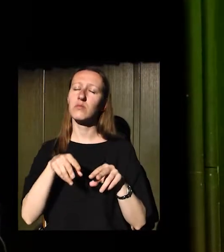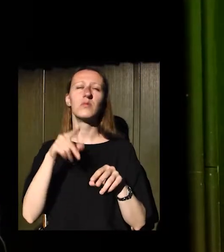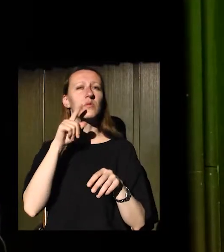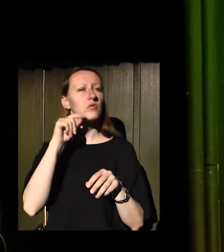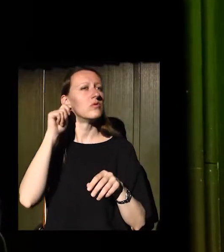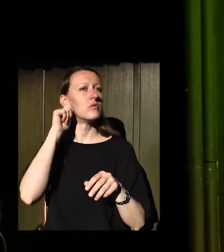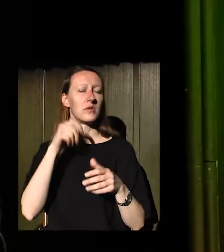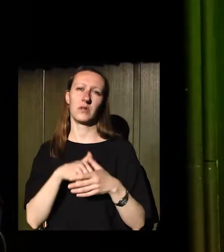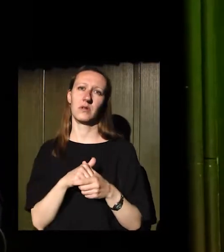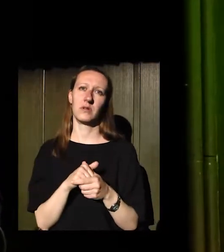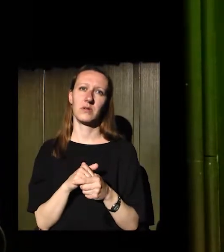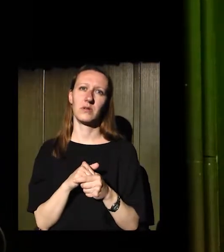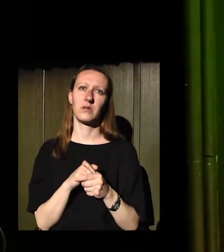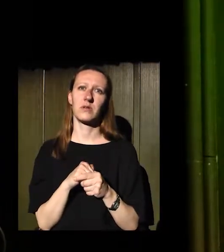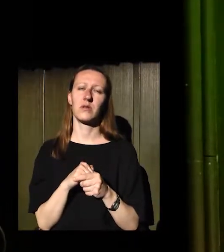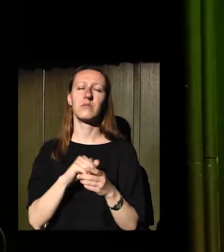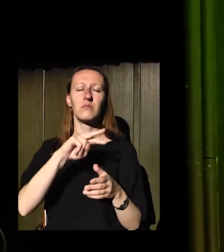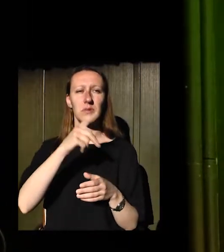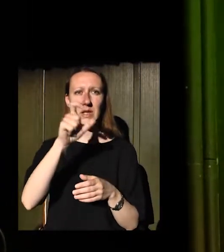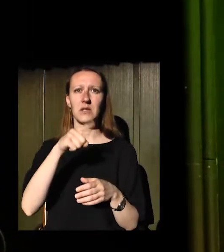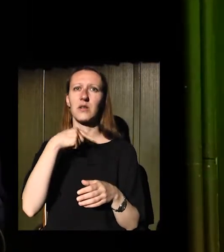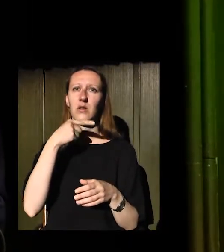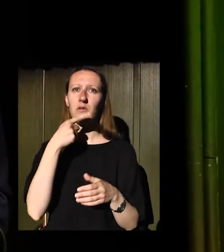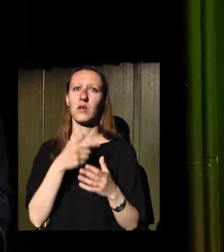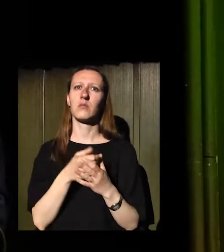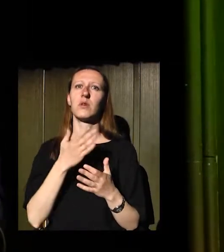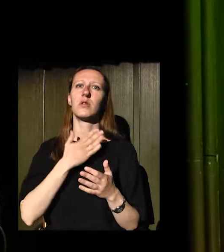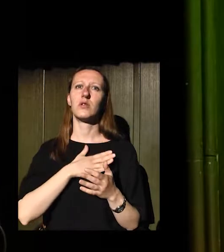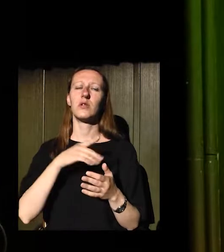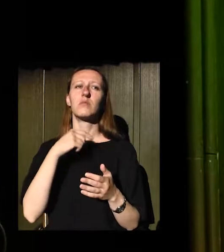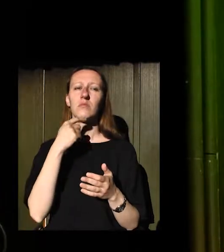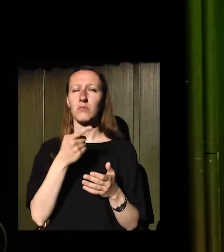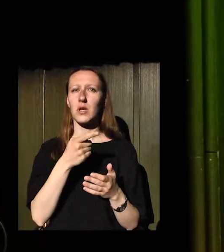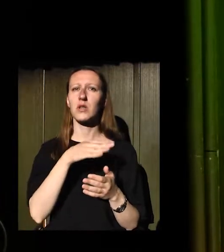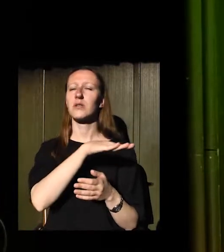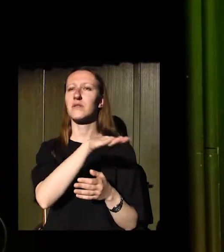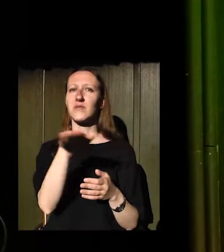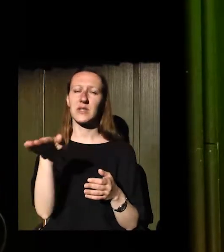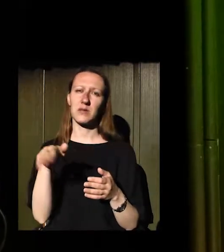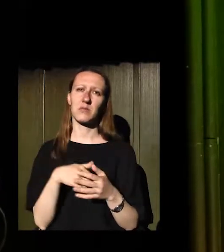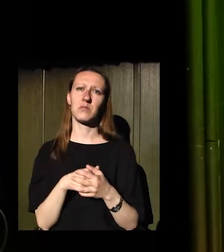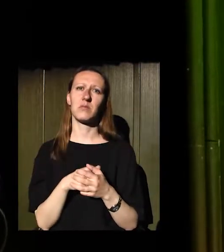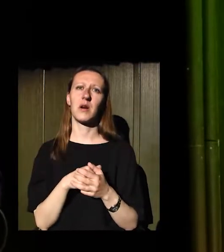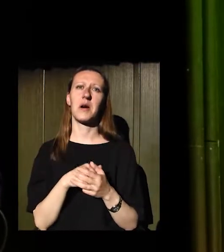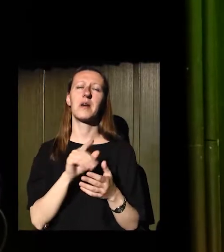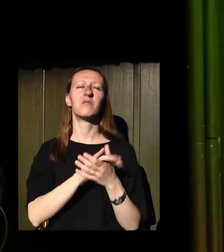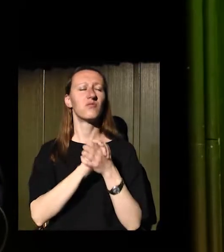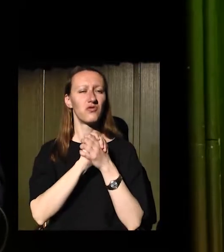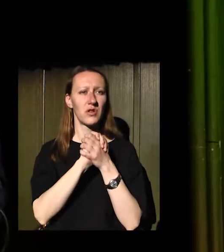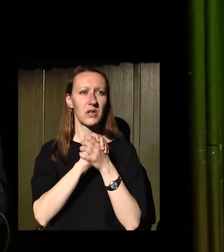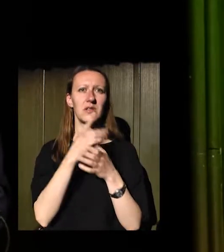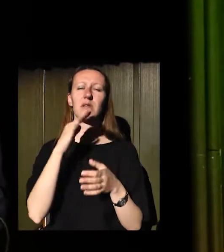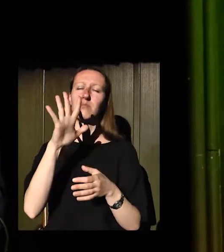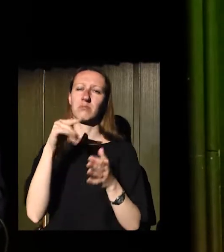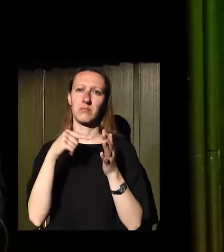puležanima. Cari polezani, desidero esprimere con vivo affetto a tutti voi i più sentiti auguri per il